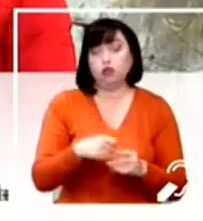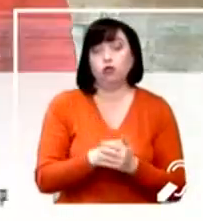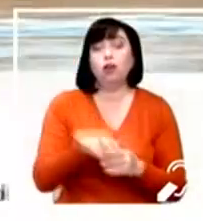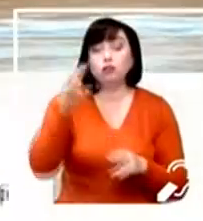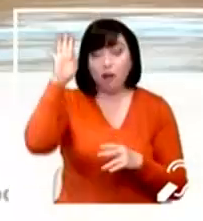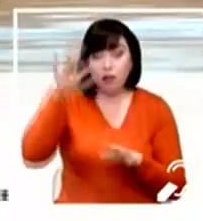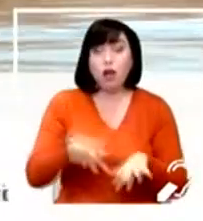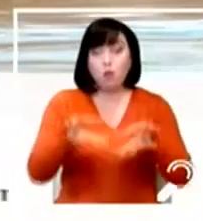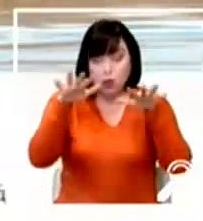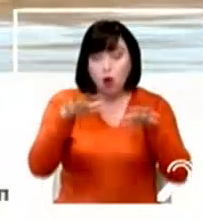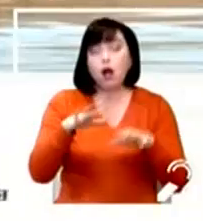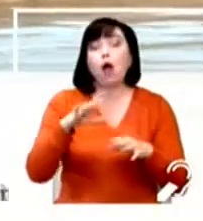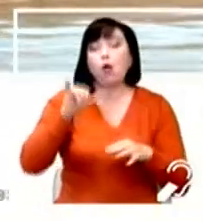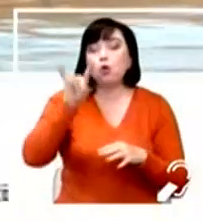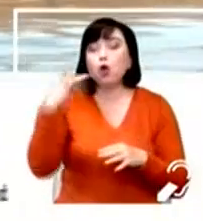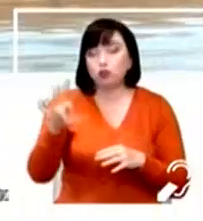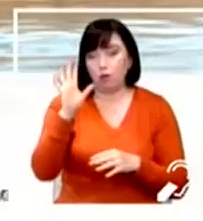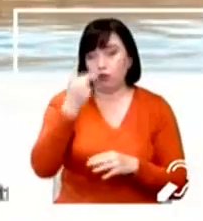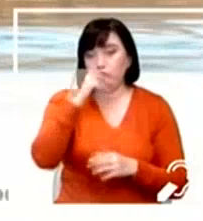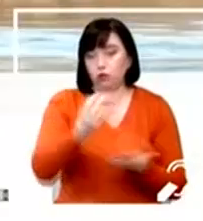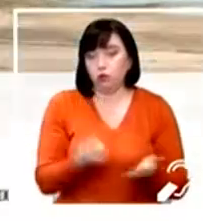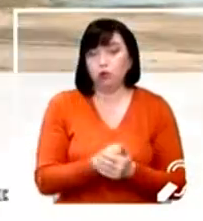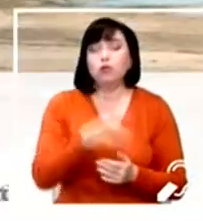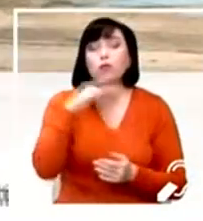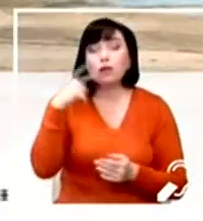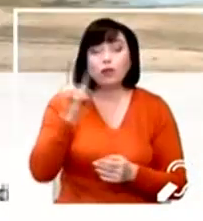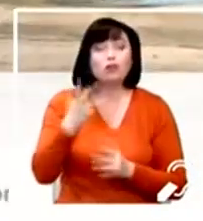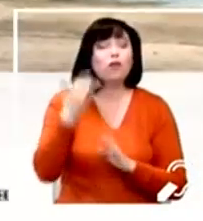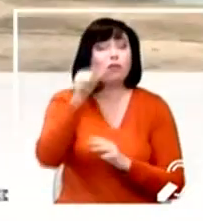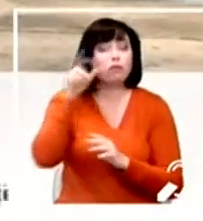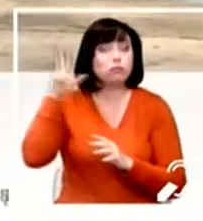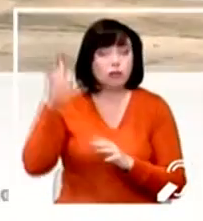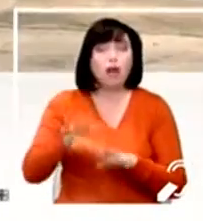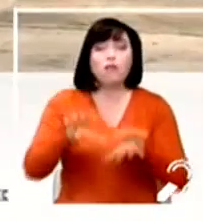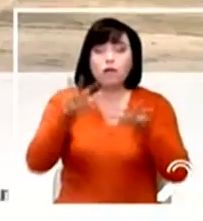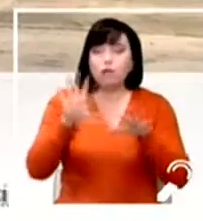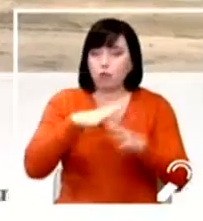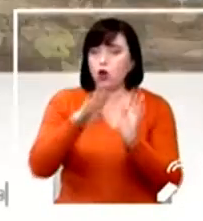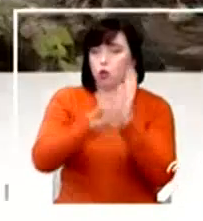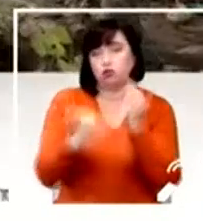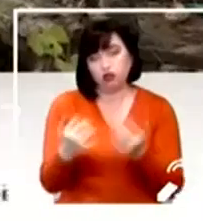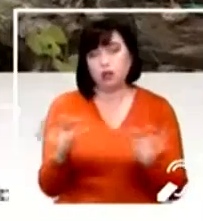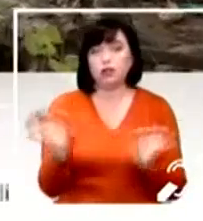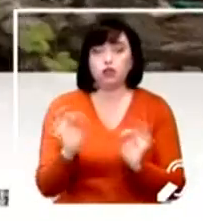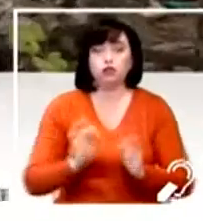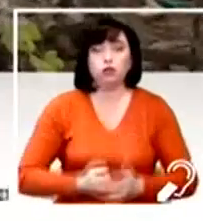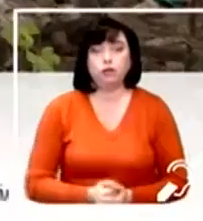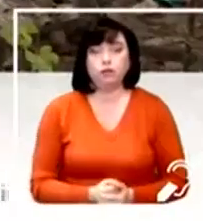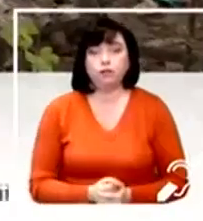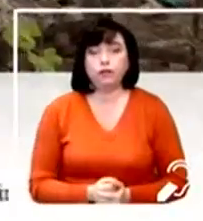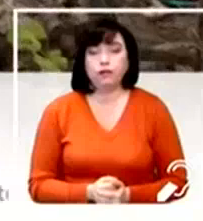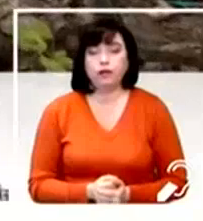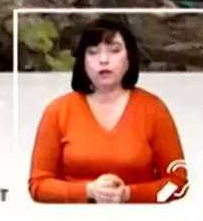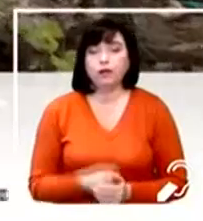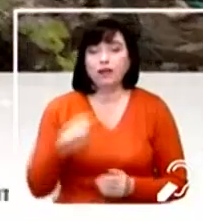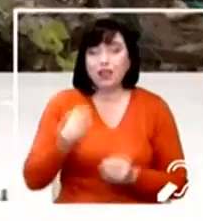bălșoi, urăjai. Unii locuitori din Vadului Vodă spun că anii trecuți inundațiile au fost mult mai grave. Până la Val de